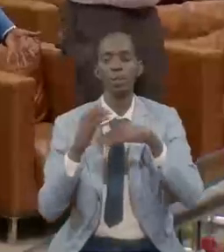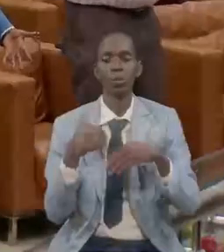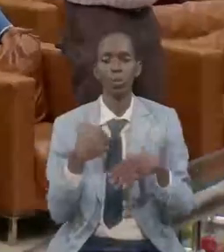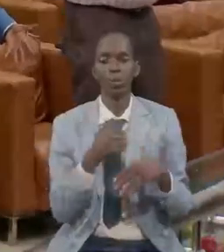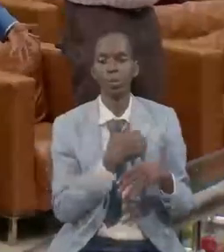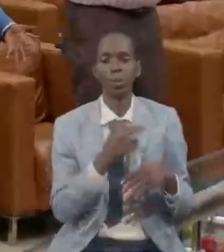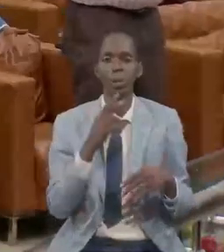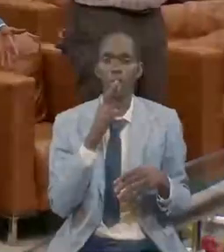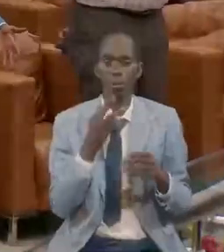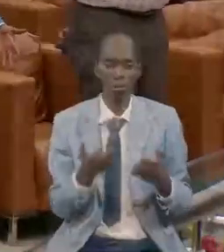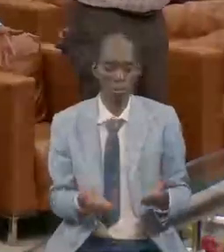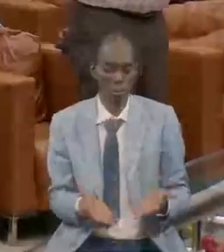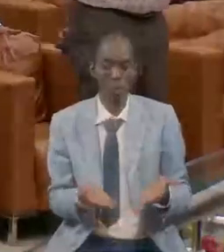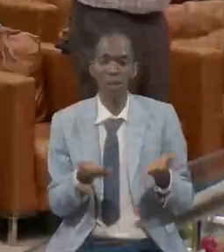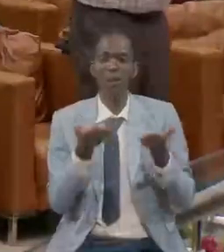Nous sommes